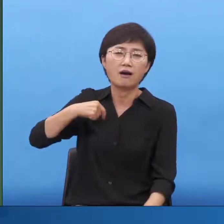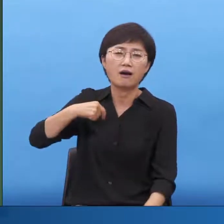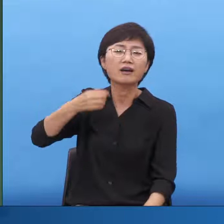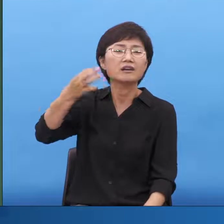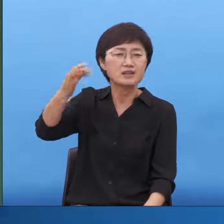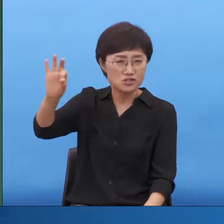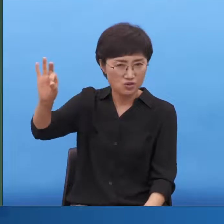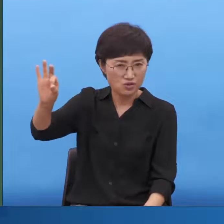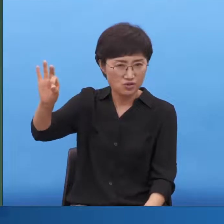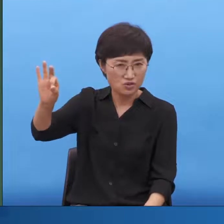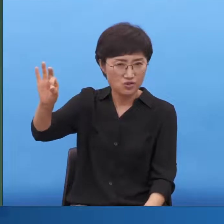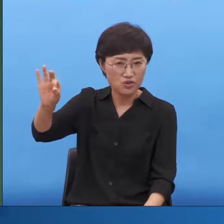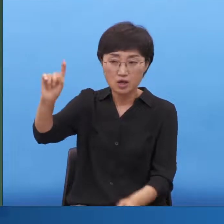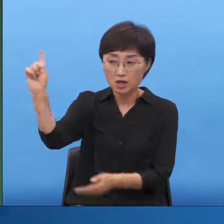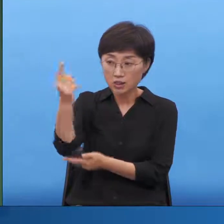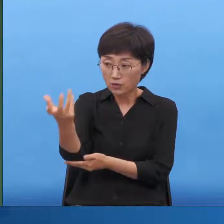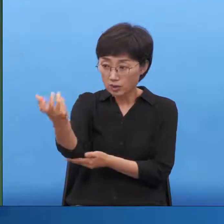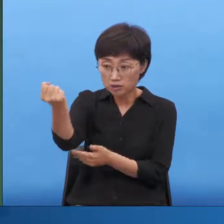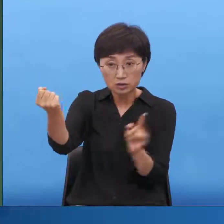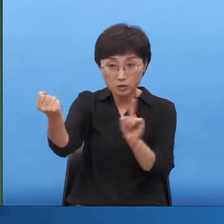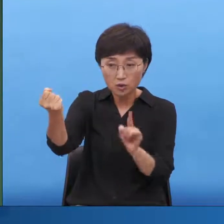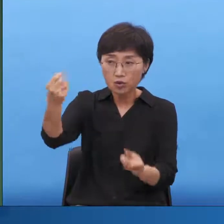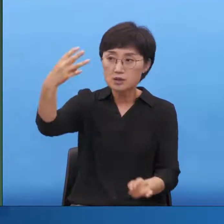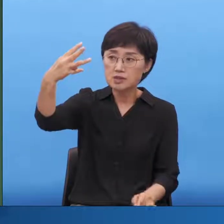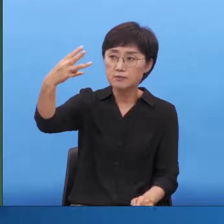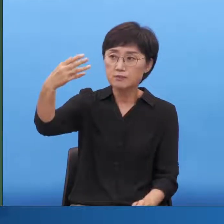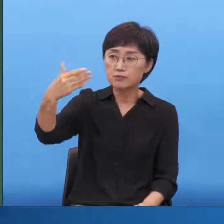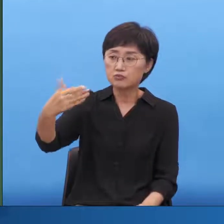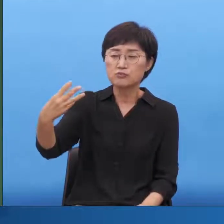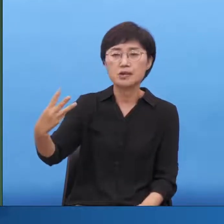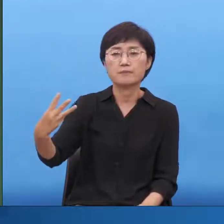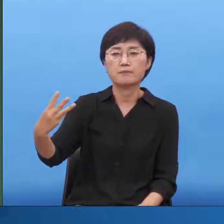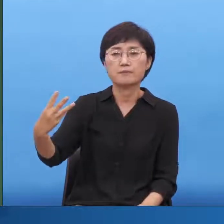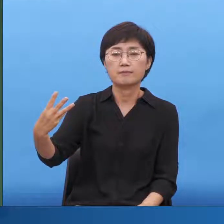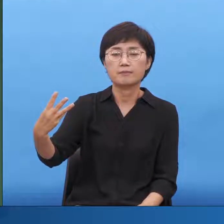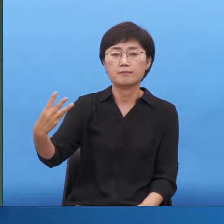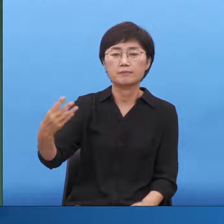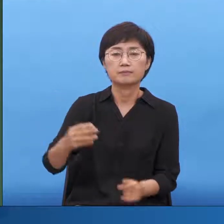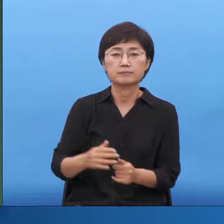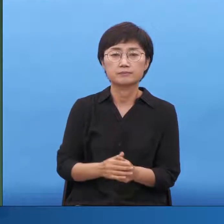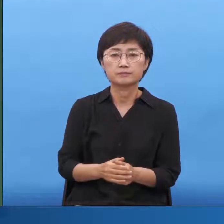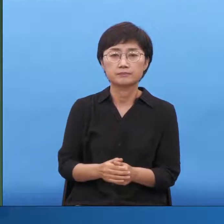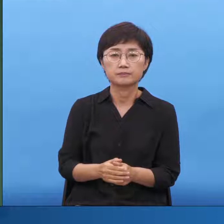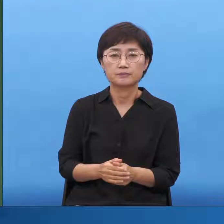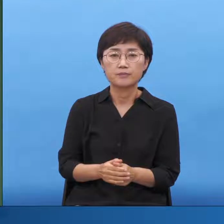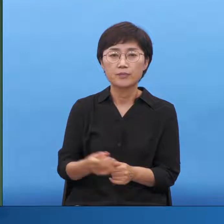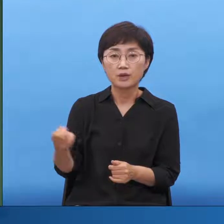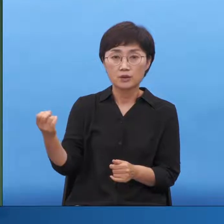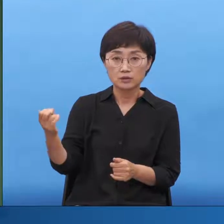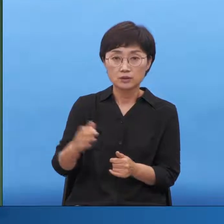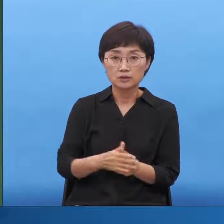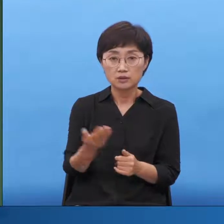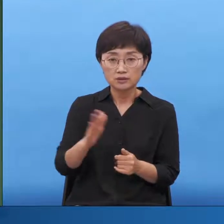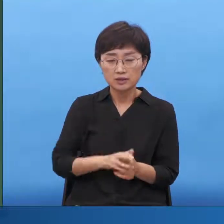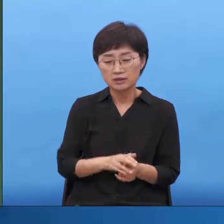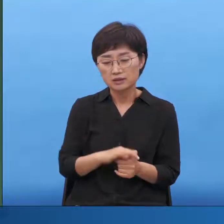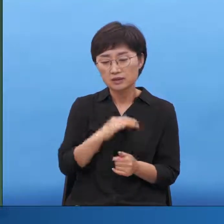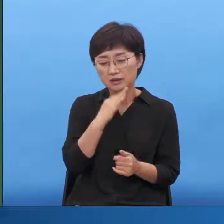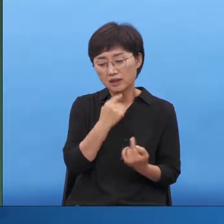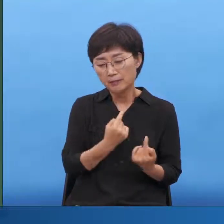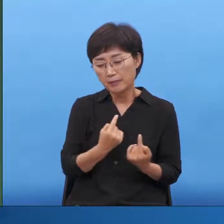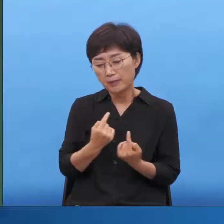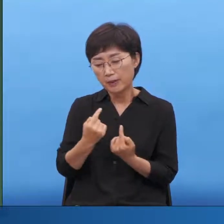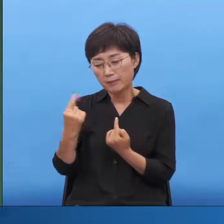이거라니까. 在大卫身上发生的也是这个。 포기하고 있다가 늦게 깨달아서 힘 얻은 사람이